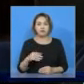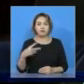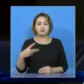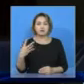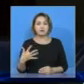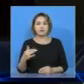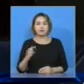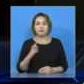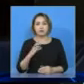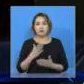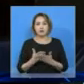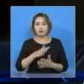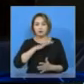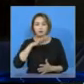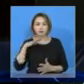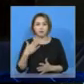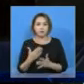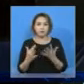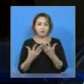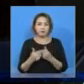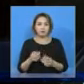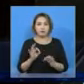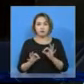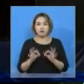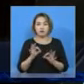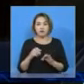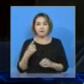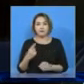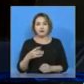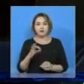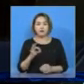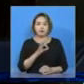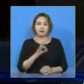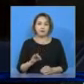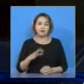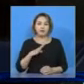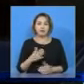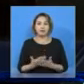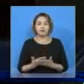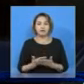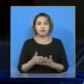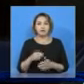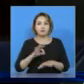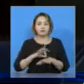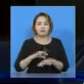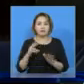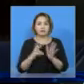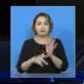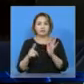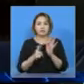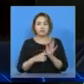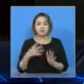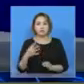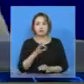25 сәуір аралығында көбейу саны орташа көрсеткіші 1.066 құрады. Ауыршаңдық көрсеткіші